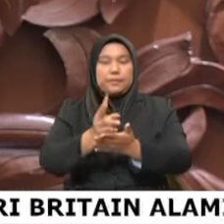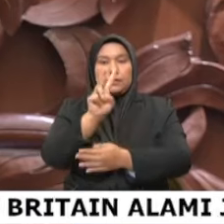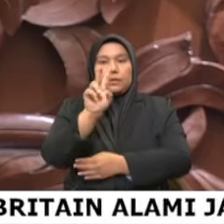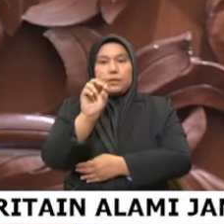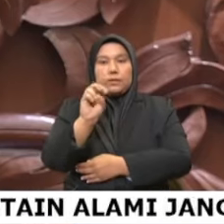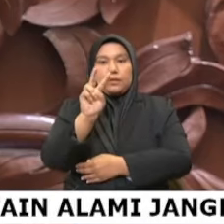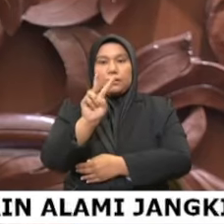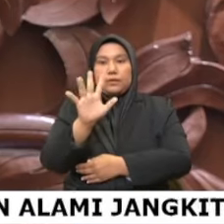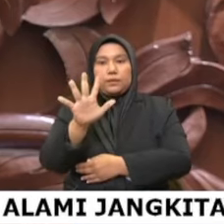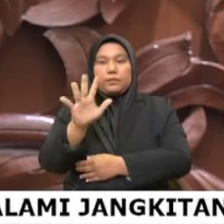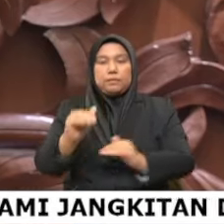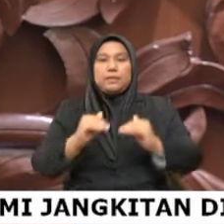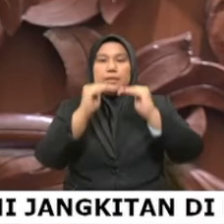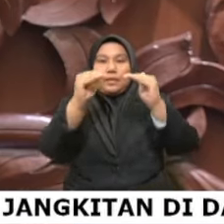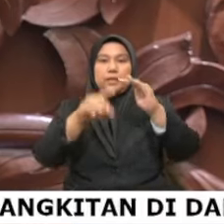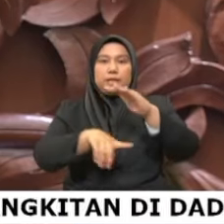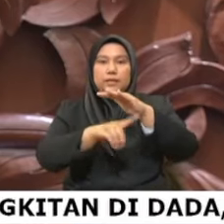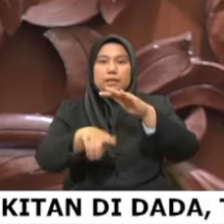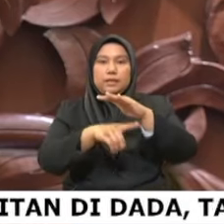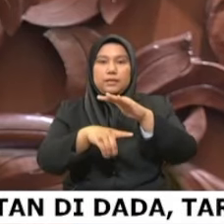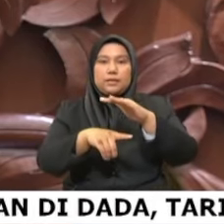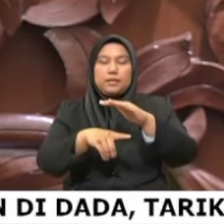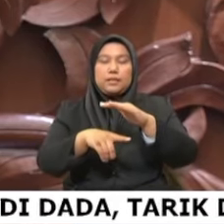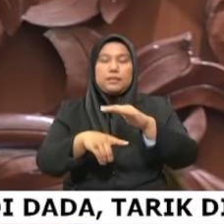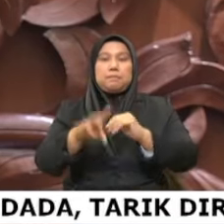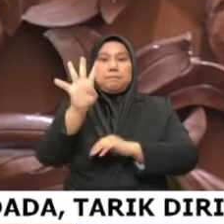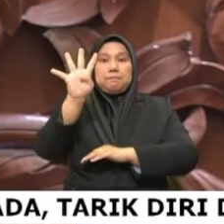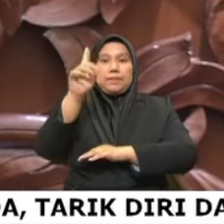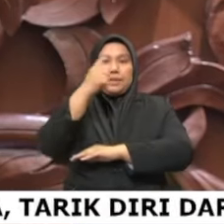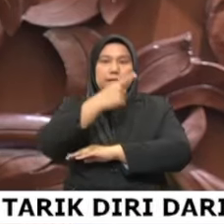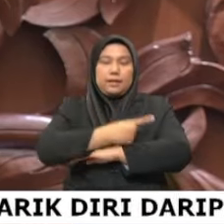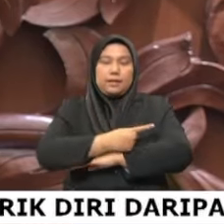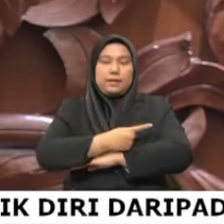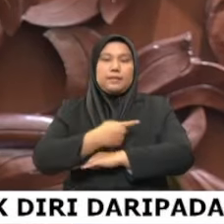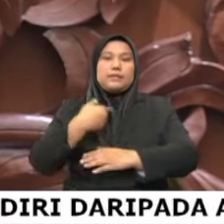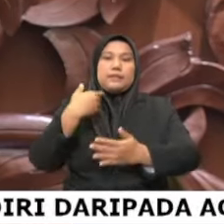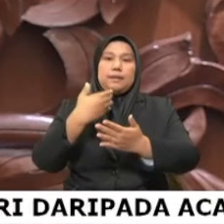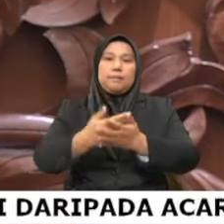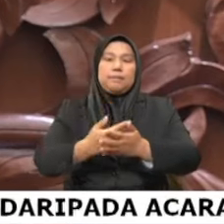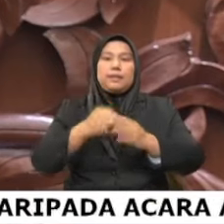2025 peringkat dasar selama 4 hari iaitu sehingga